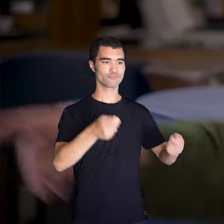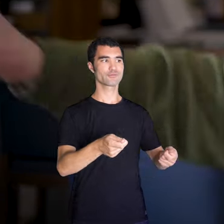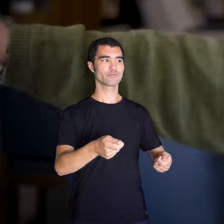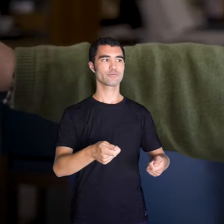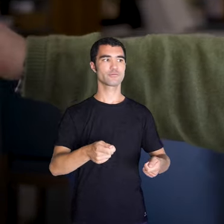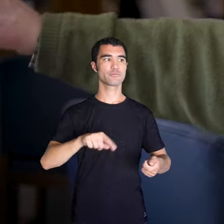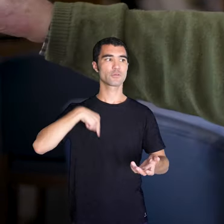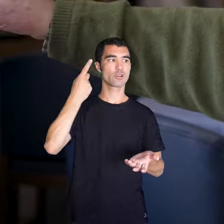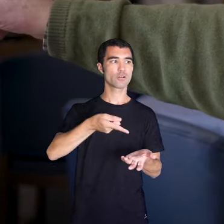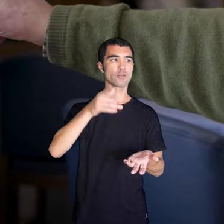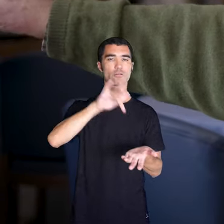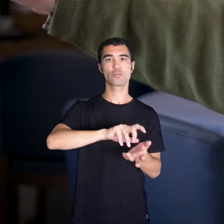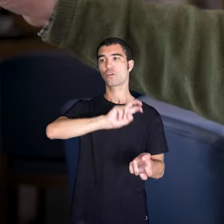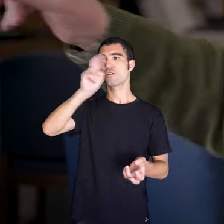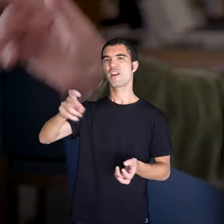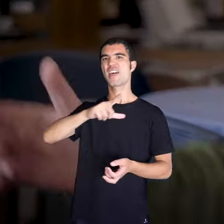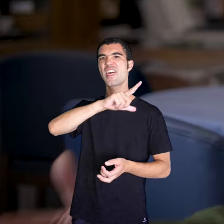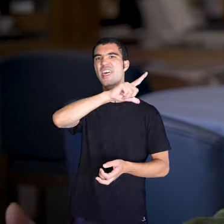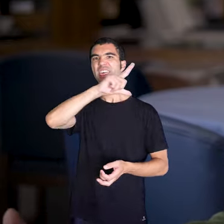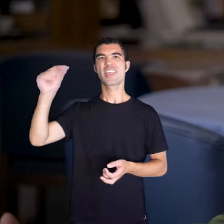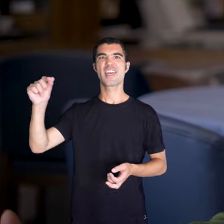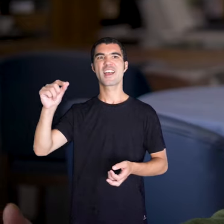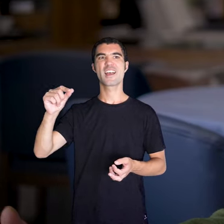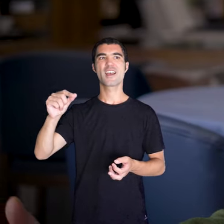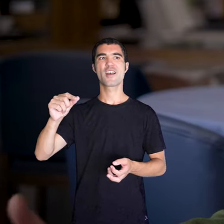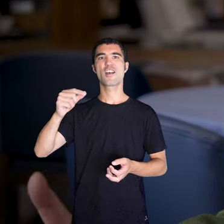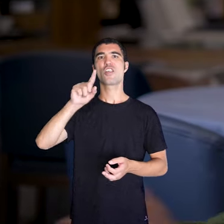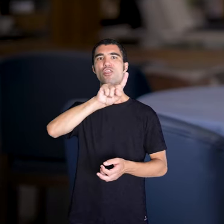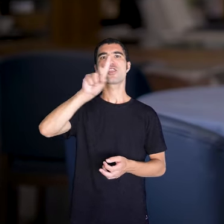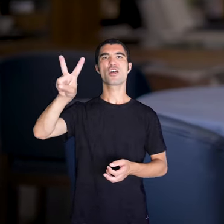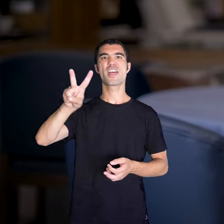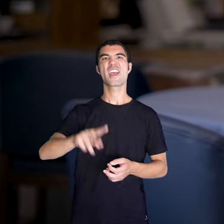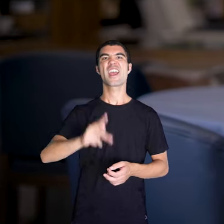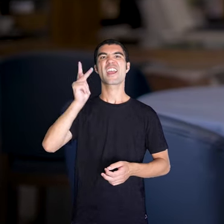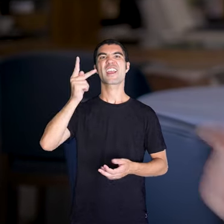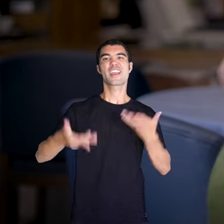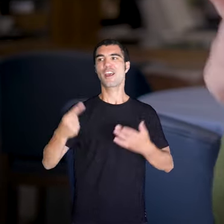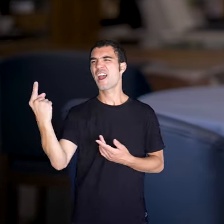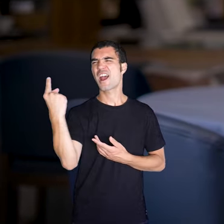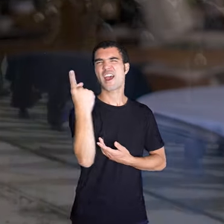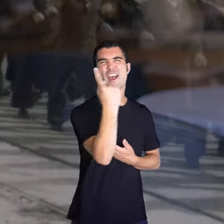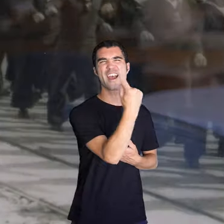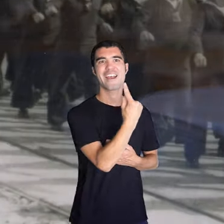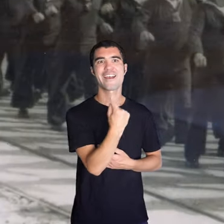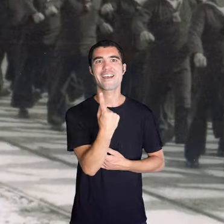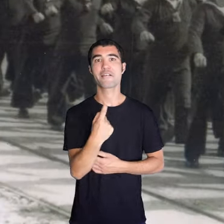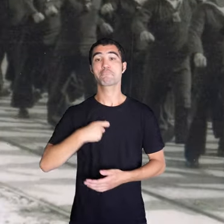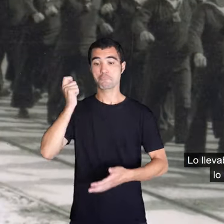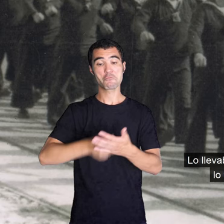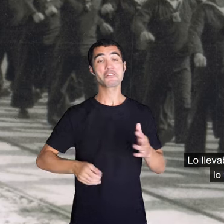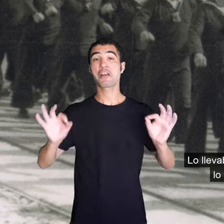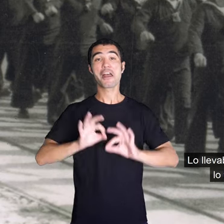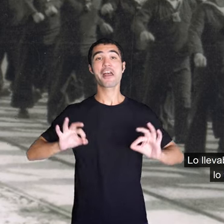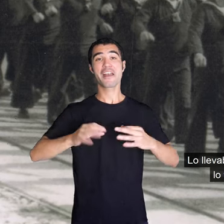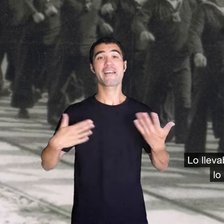Però un dia vaig agafar 100 i pico de bonítols de 2 quilos cada un. I no m'ho posava en cap de muntar. Ho